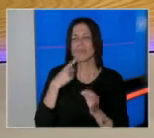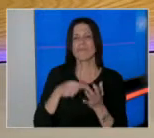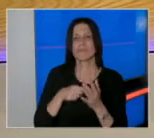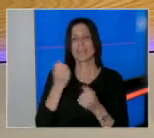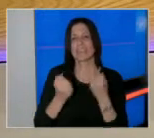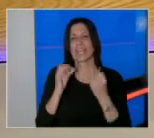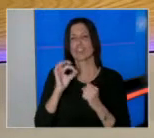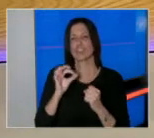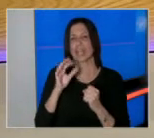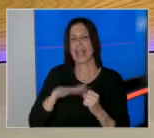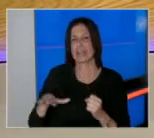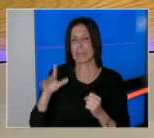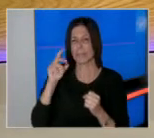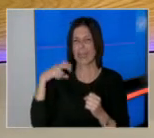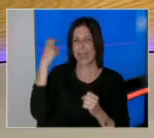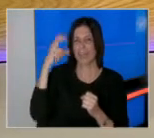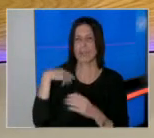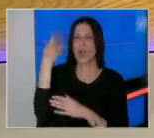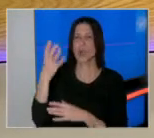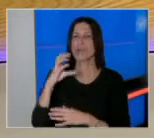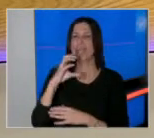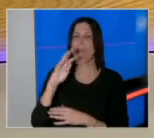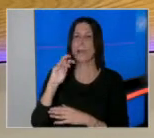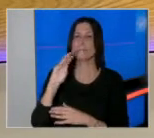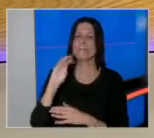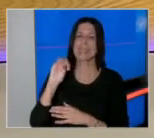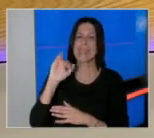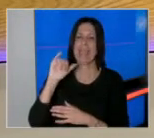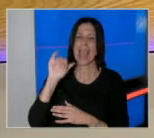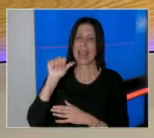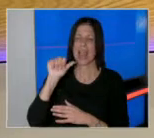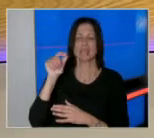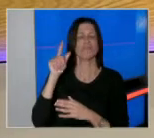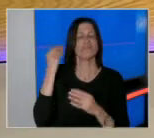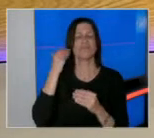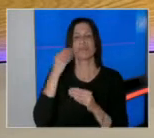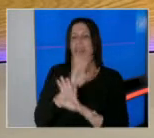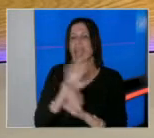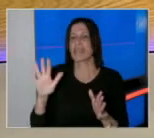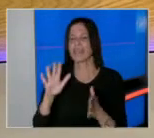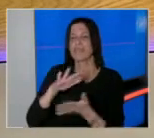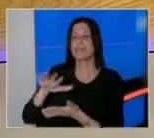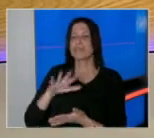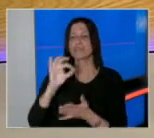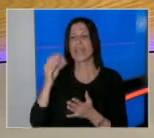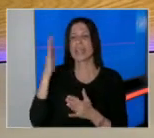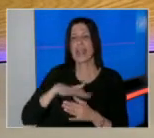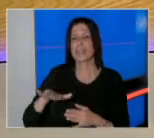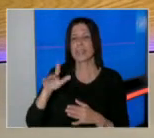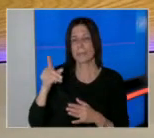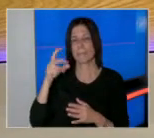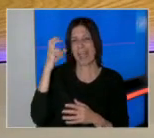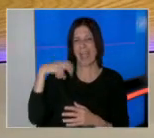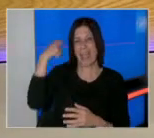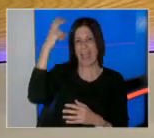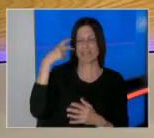מחוץ לכרמיאל. למה? לעיר אין מסגרת בית ספרית מתאימה לילדים ערבים. הרשם יניב